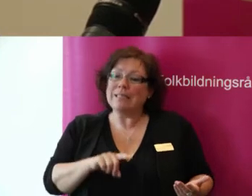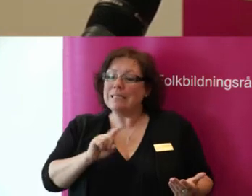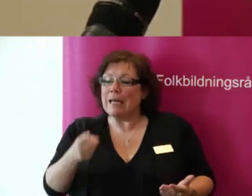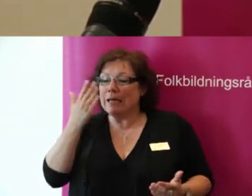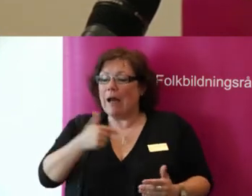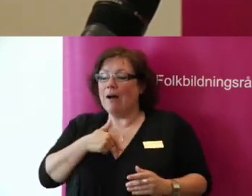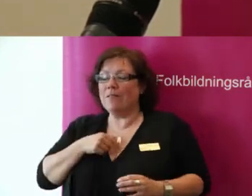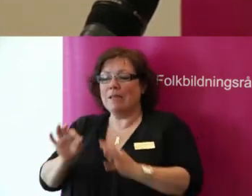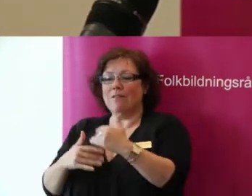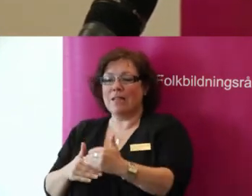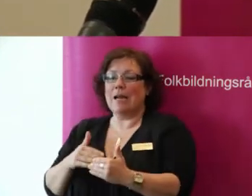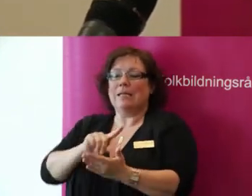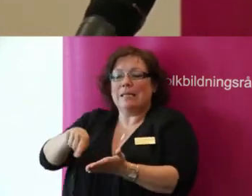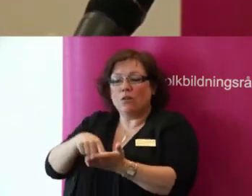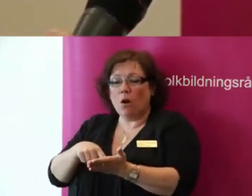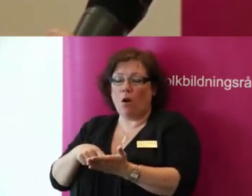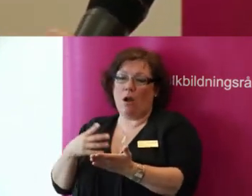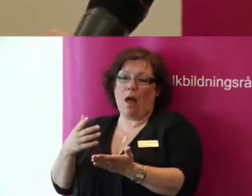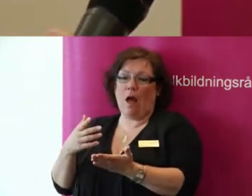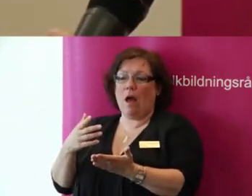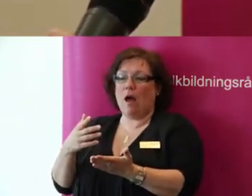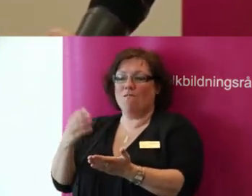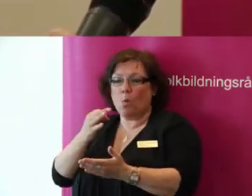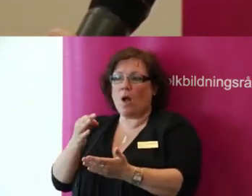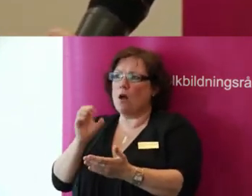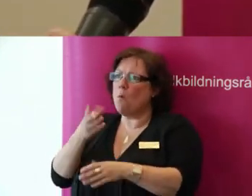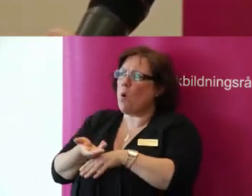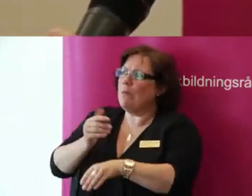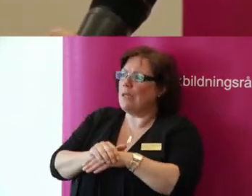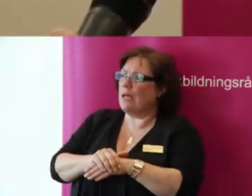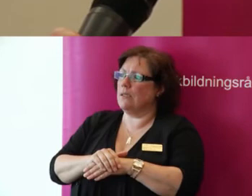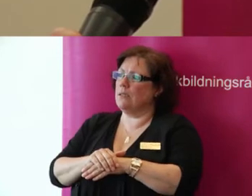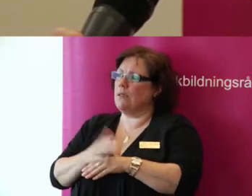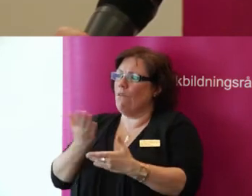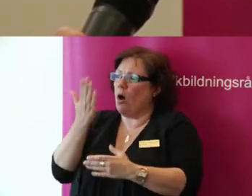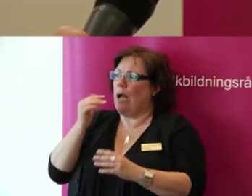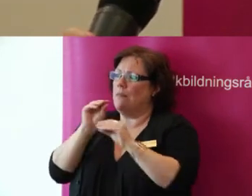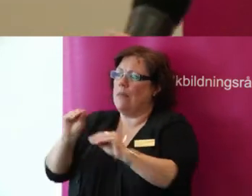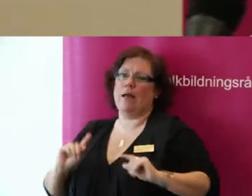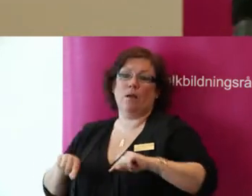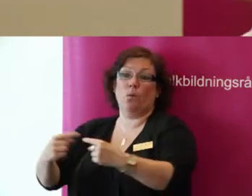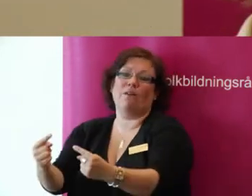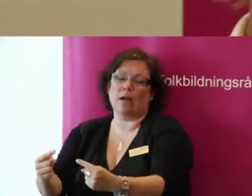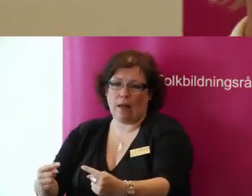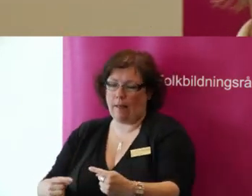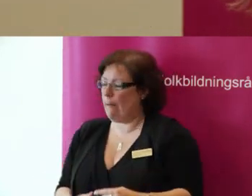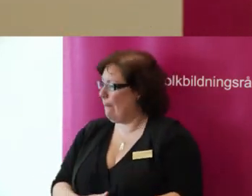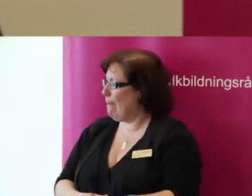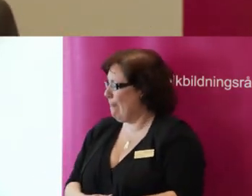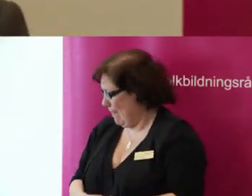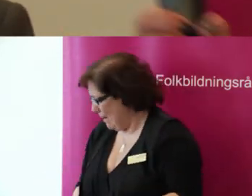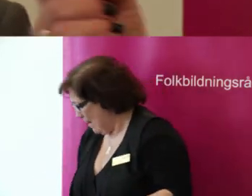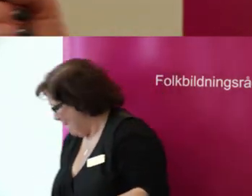definiera den centrala rollen och vilka kompetenser som lärarna kan utveckla. Nu viftar du